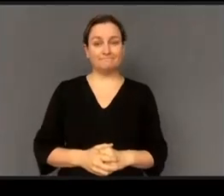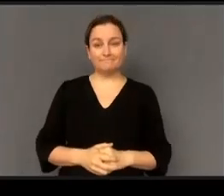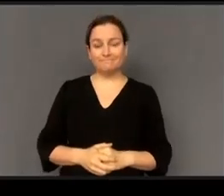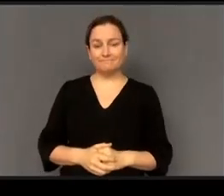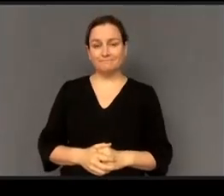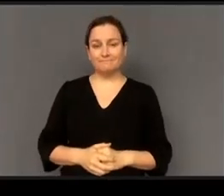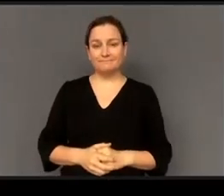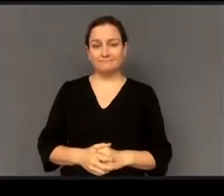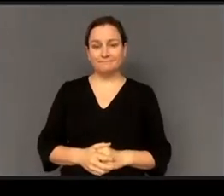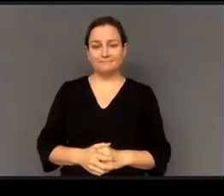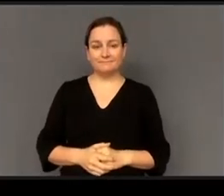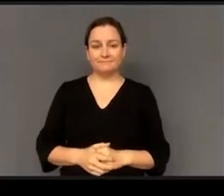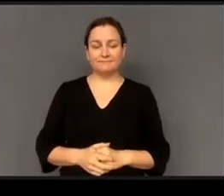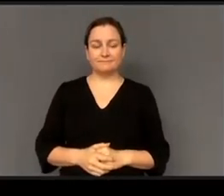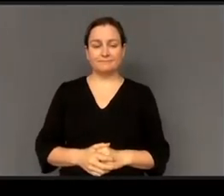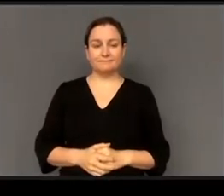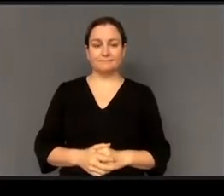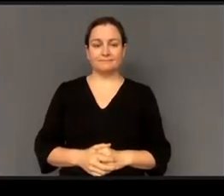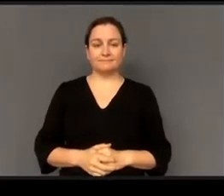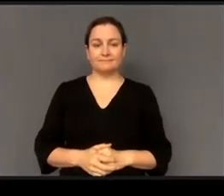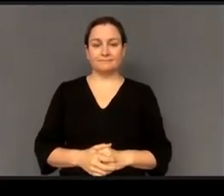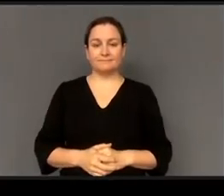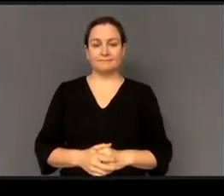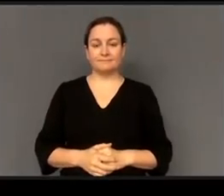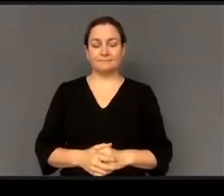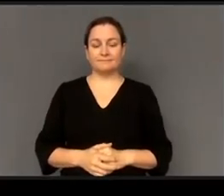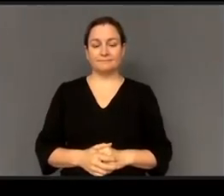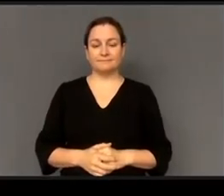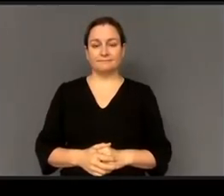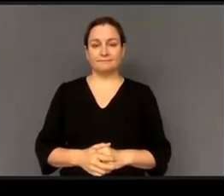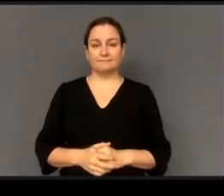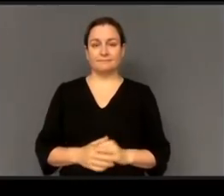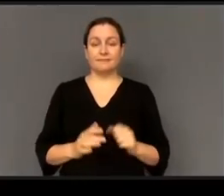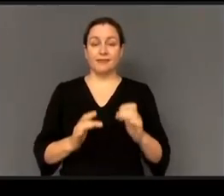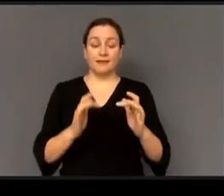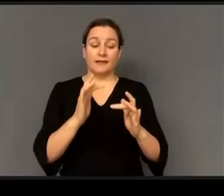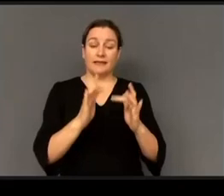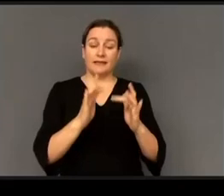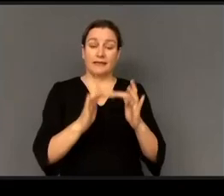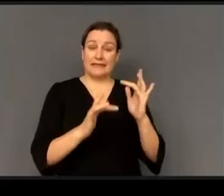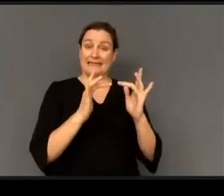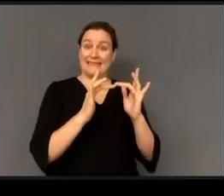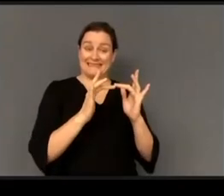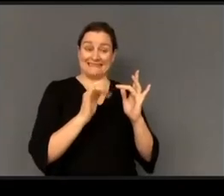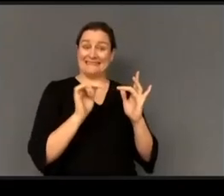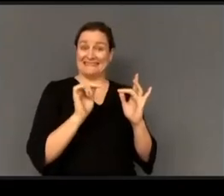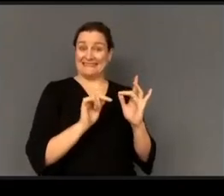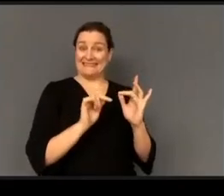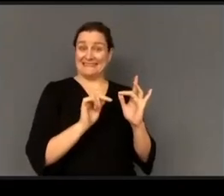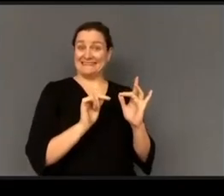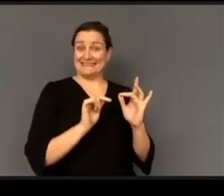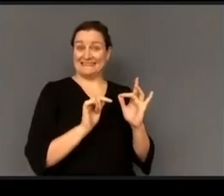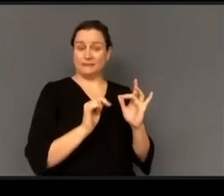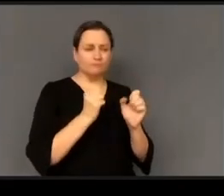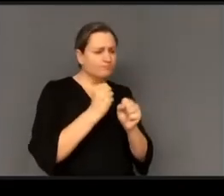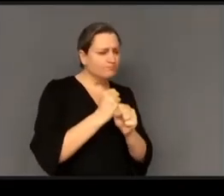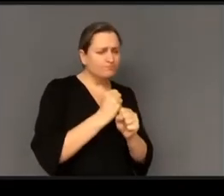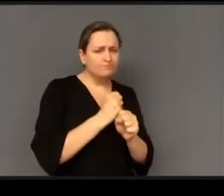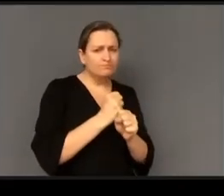البشري على هذا الكوكب ومن ناحيه اخرى حقيقي ايضا ان نقول ان الانترنت